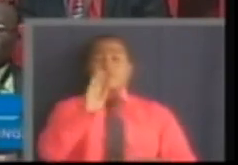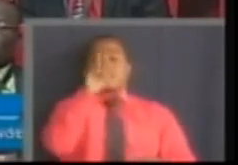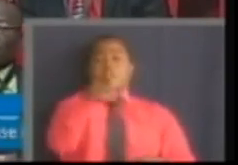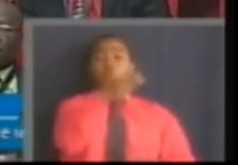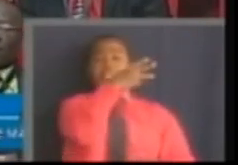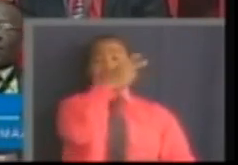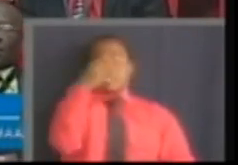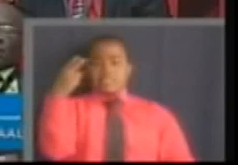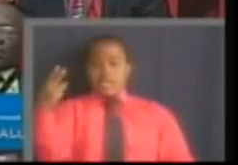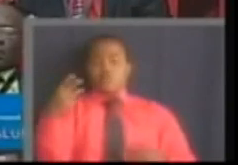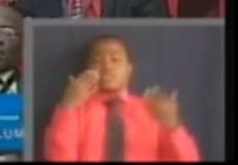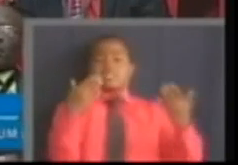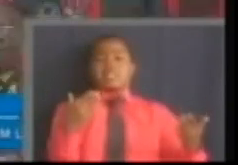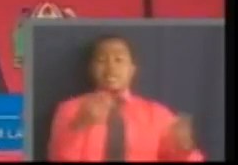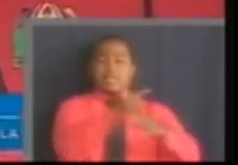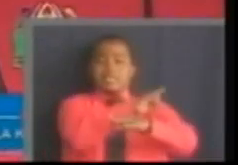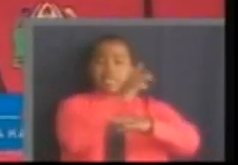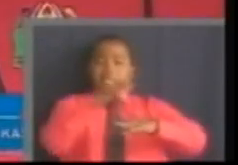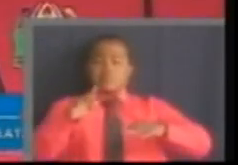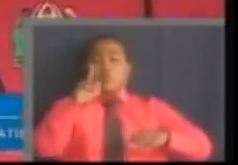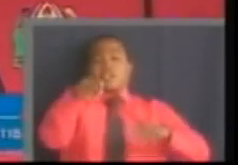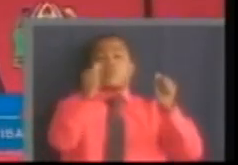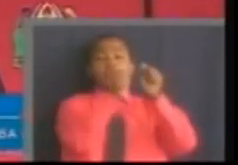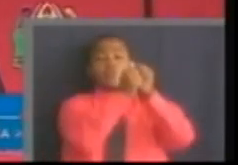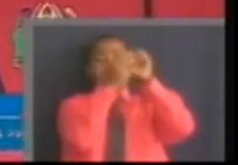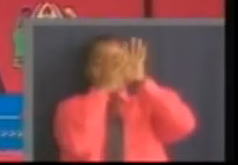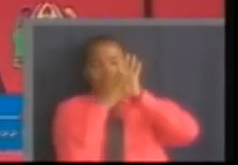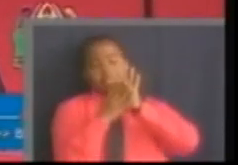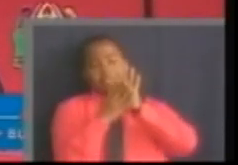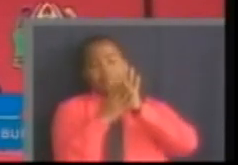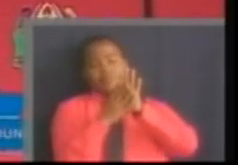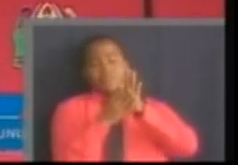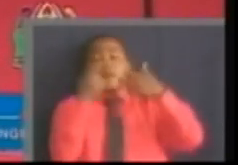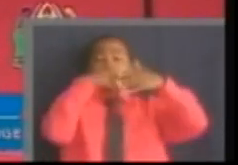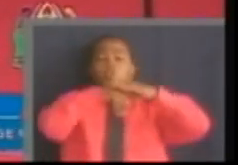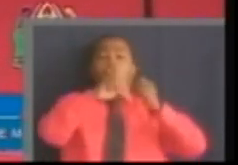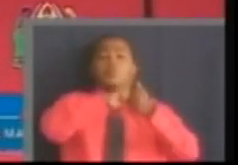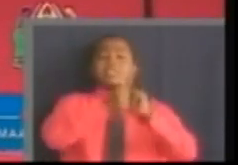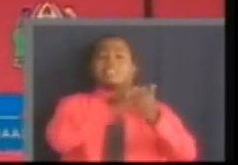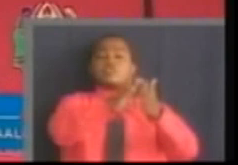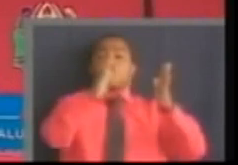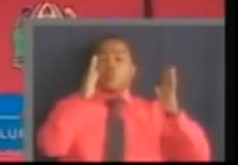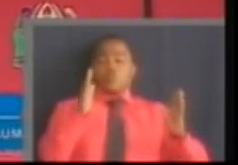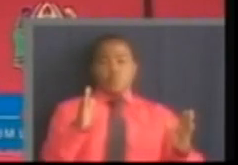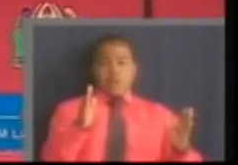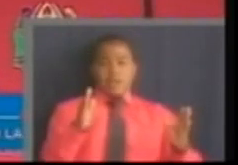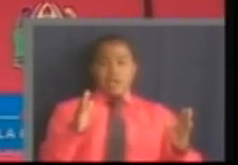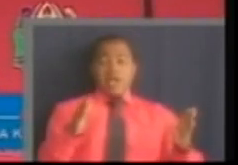kwa Zanzibar unakuwa ni watu 19. Moja ya changamoto kubwa inayokuwepo,